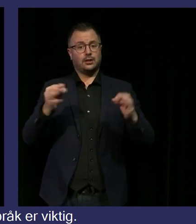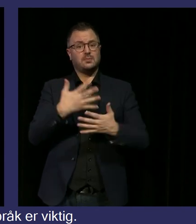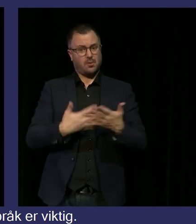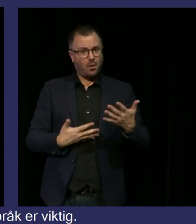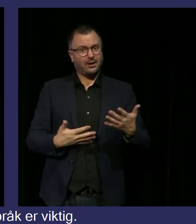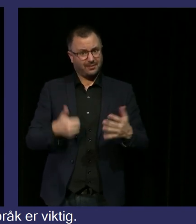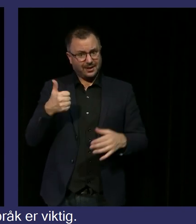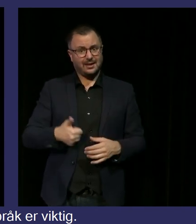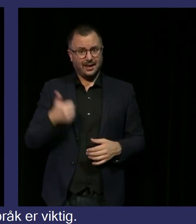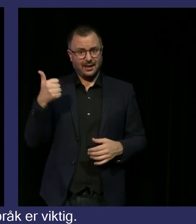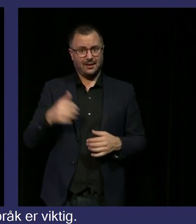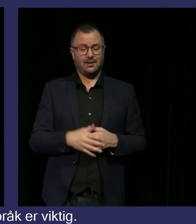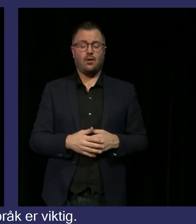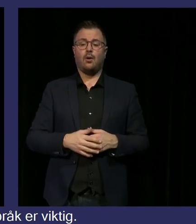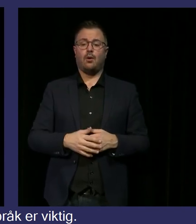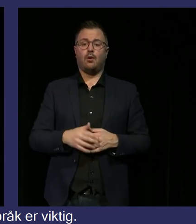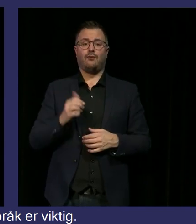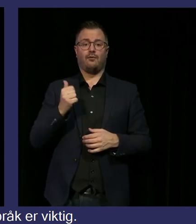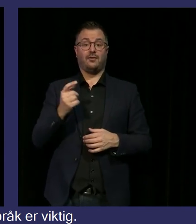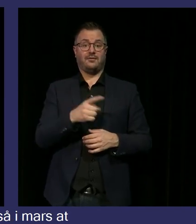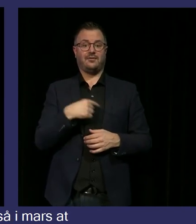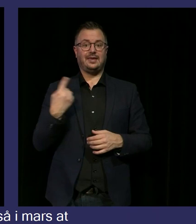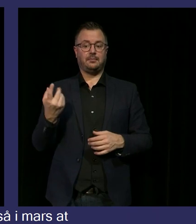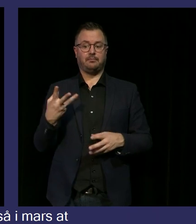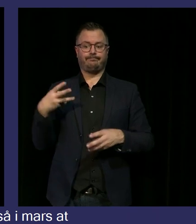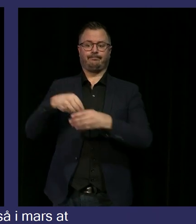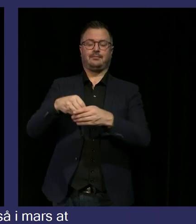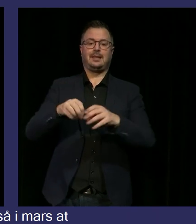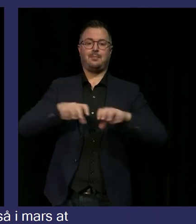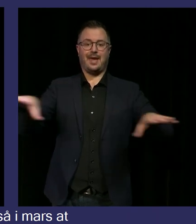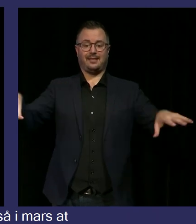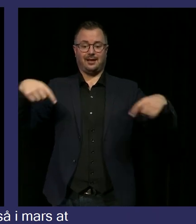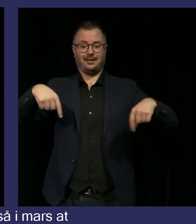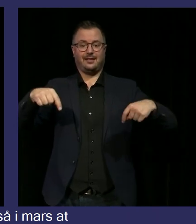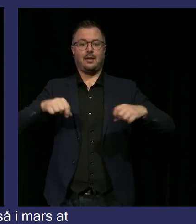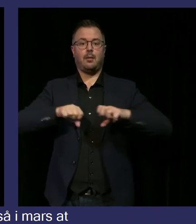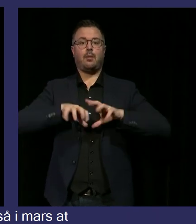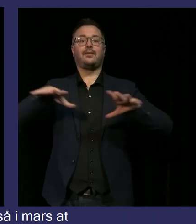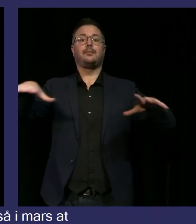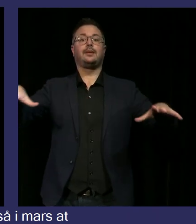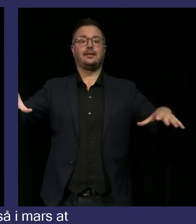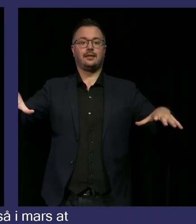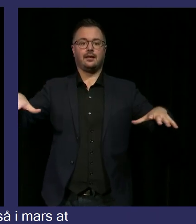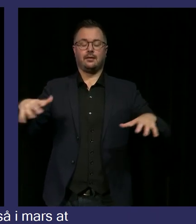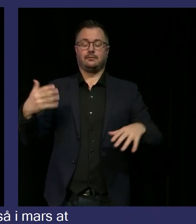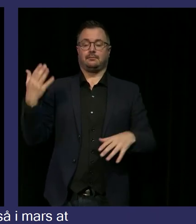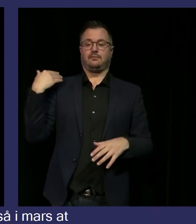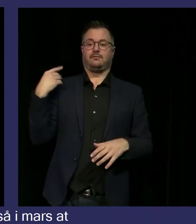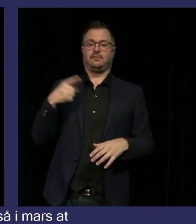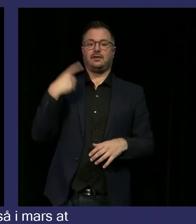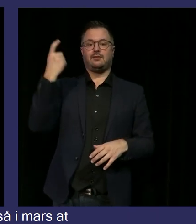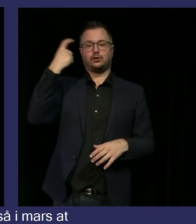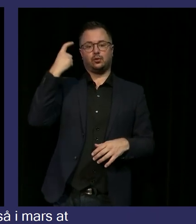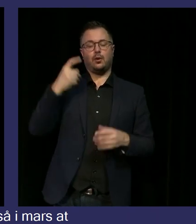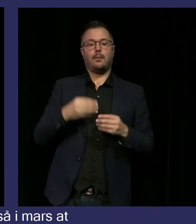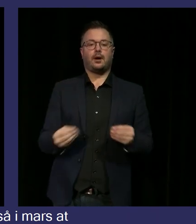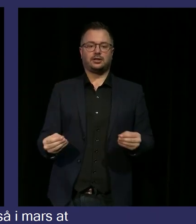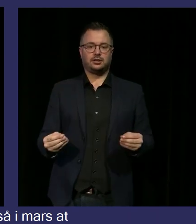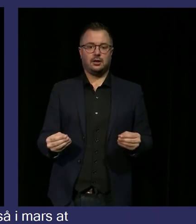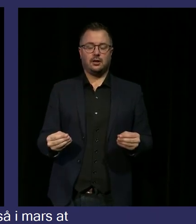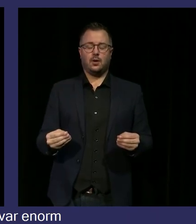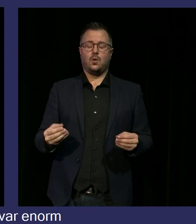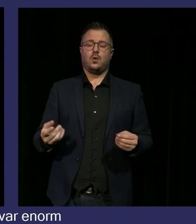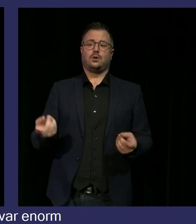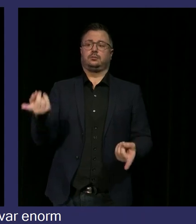og litt av grunnen til at vi har vært så mye I media nå I denne pandemien, jo at vi innså I mars at Altså, vi ble bombardert